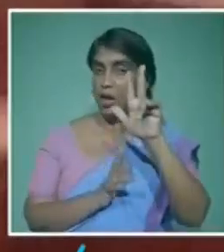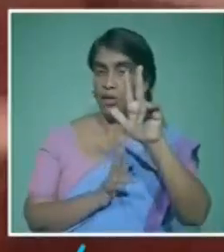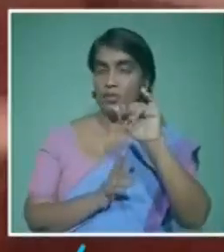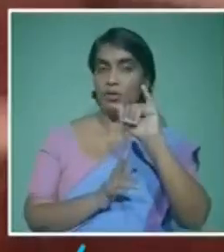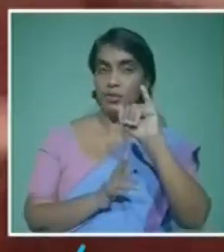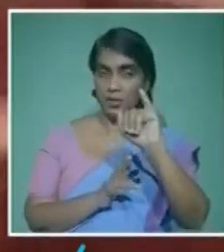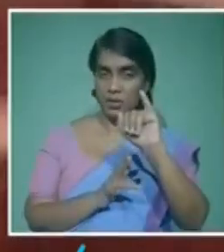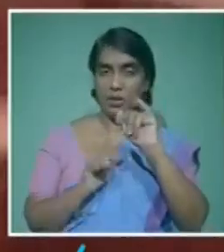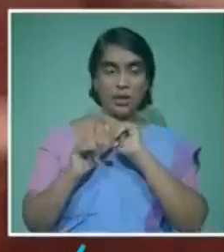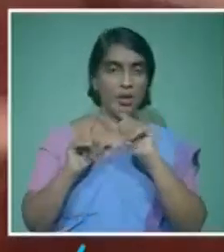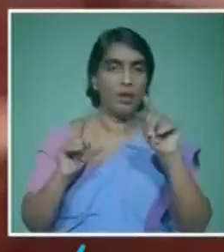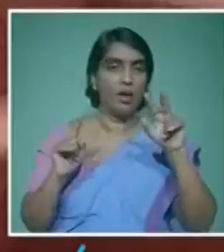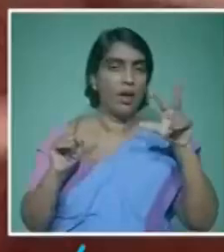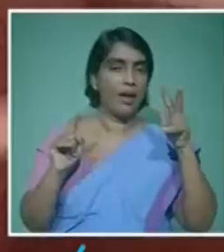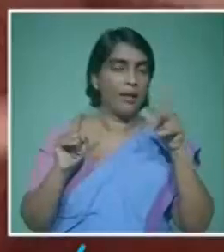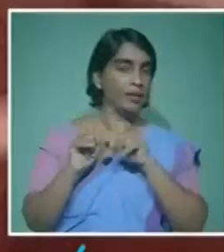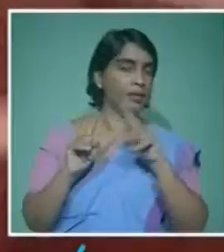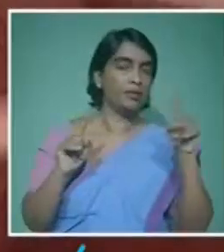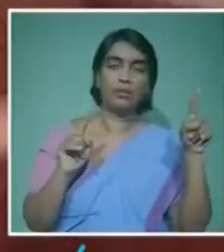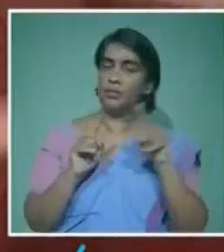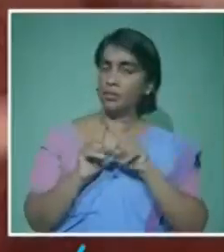செலவாகும். இதன் மூலம் சுமார்